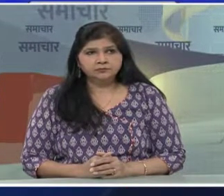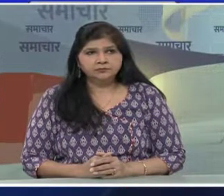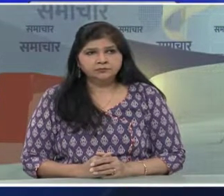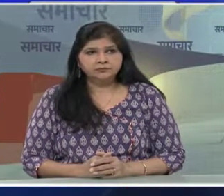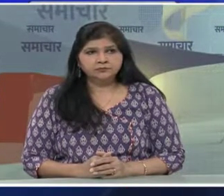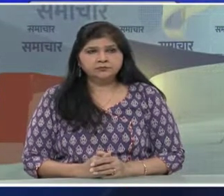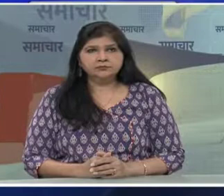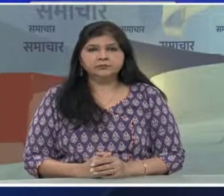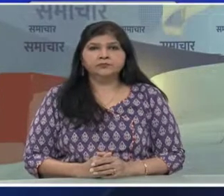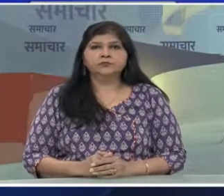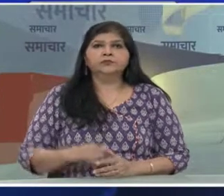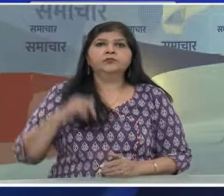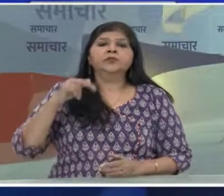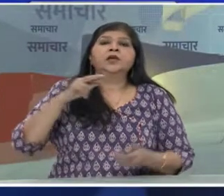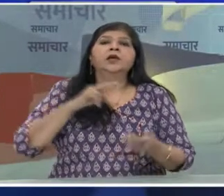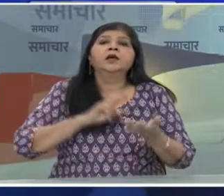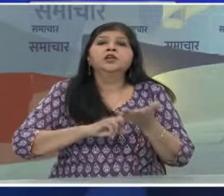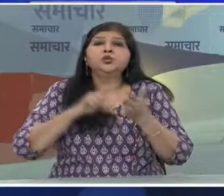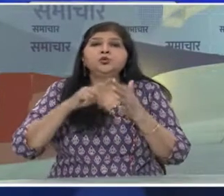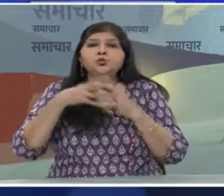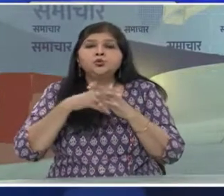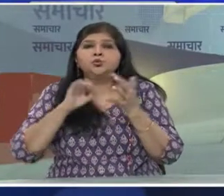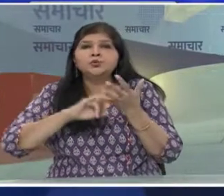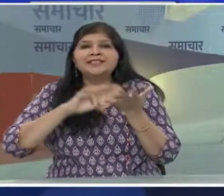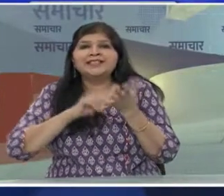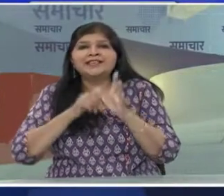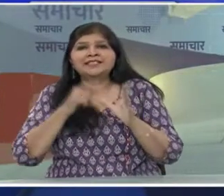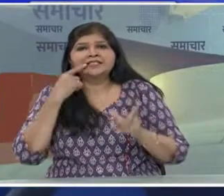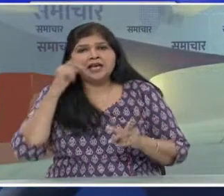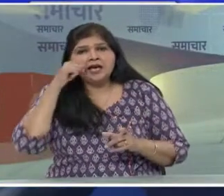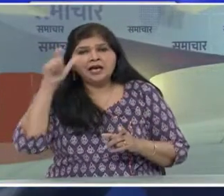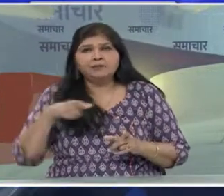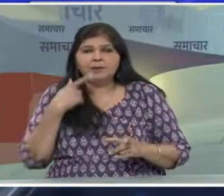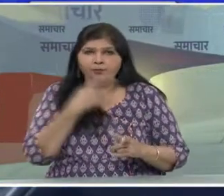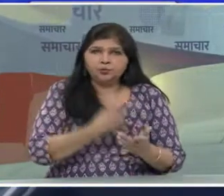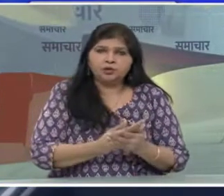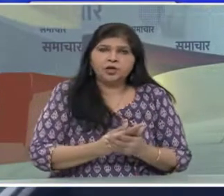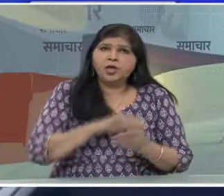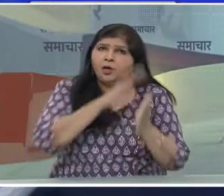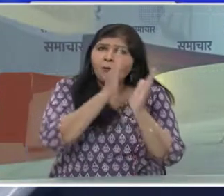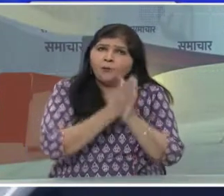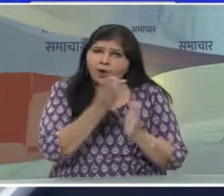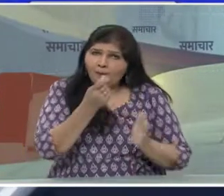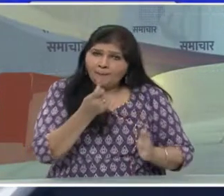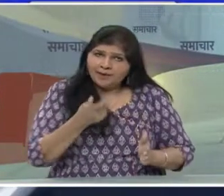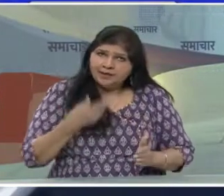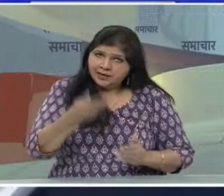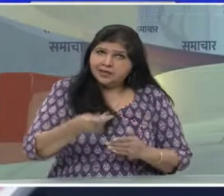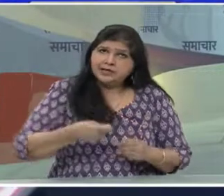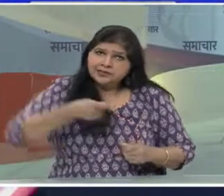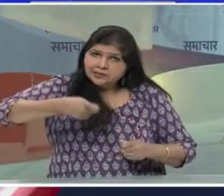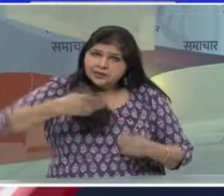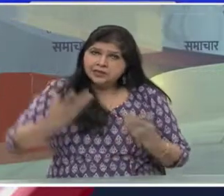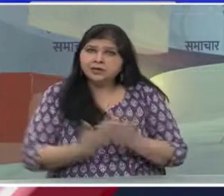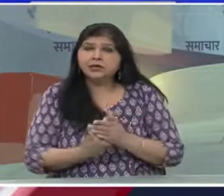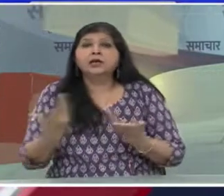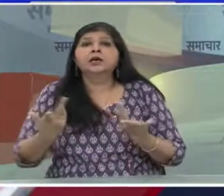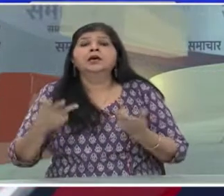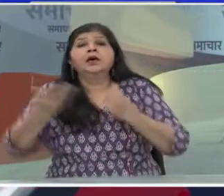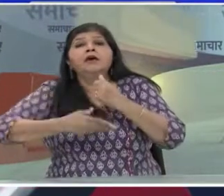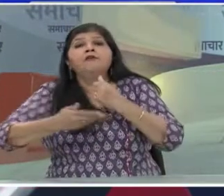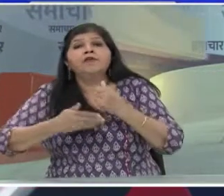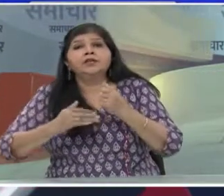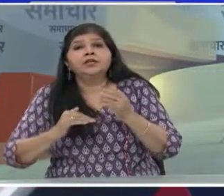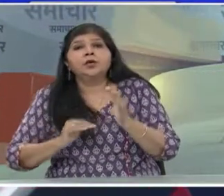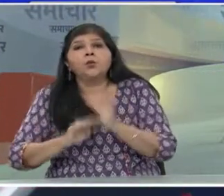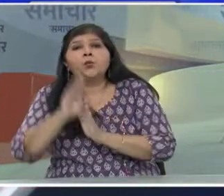सर, मधुरेंद्र, मैं न्यूज नेशन से। ये जो पूरी एलोकेटेड मनी जो खर्च की जाएगी वो बेसिकली ग्रामीण विकास के